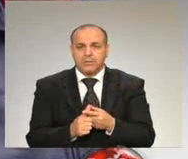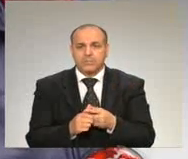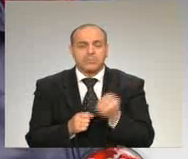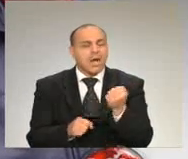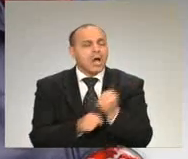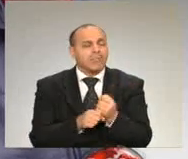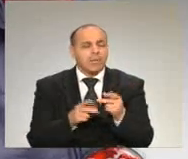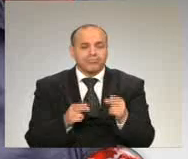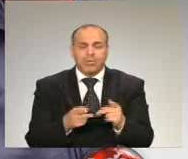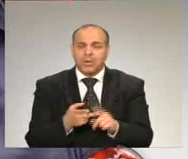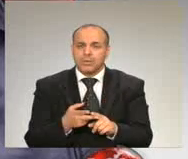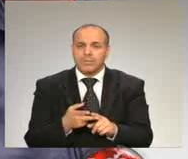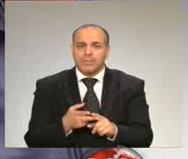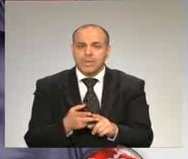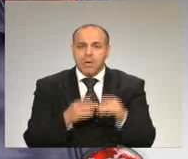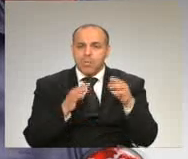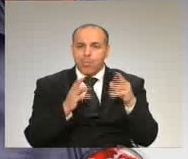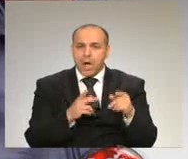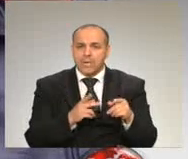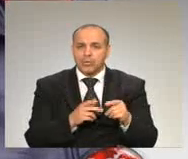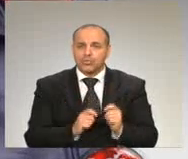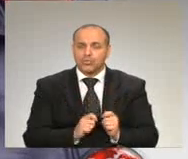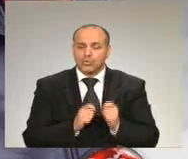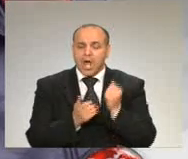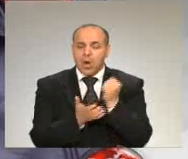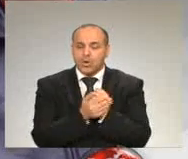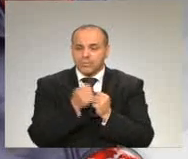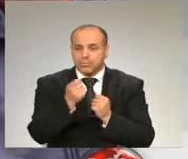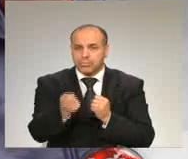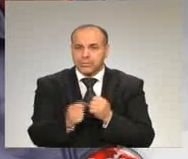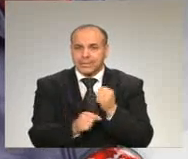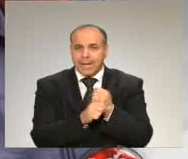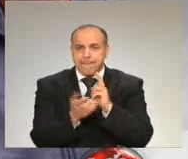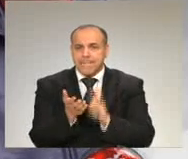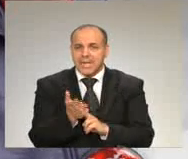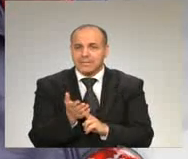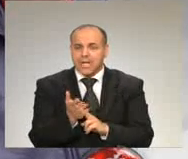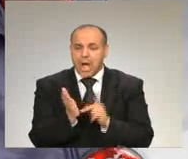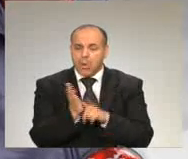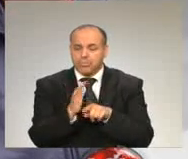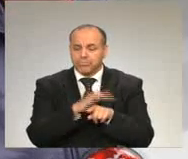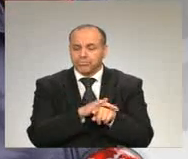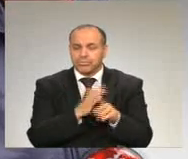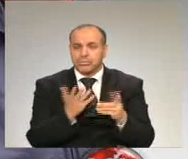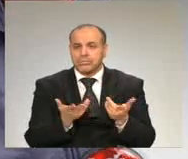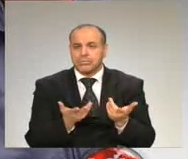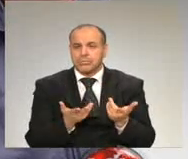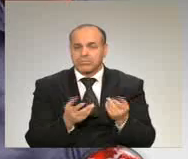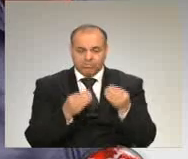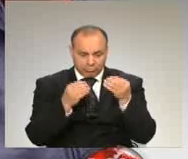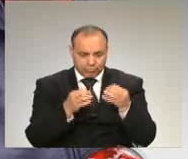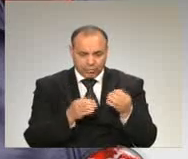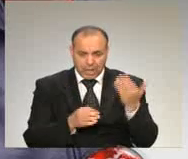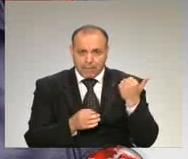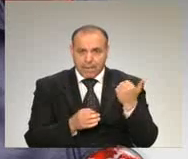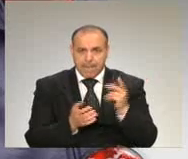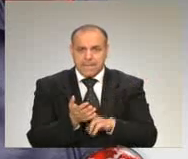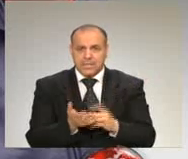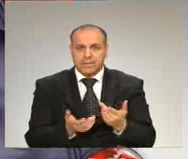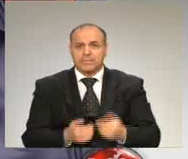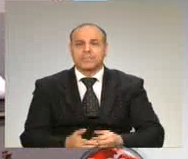النشاط، اثنين محاسبة شكون أعطاها الترخيص باش تخدم في البريد مخالف للتراتيب اللي معمول بها في مجلة